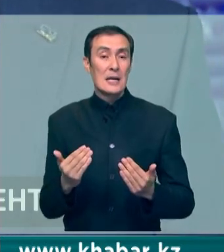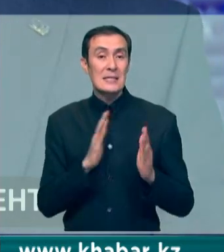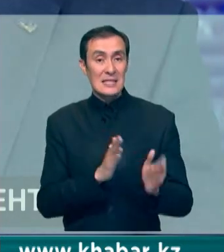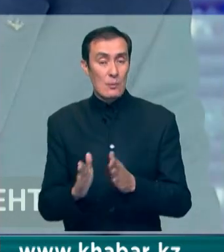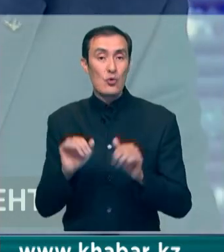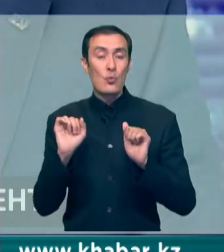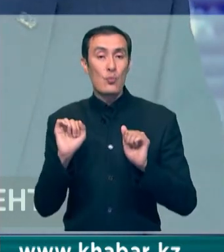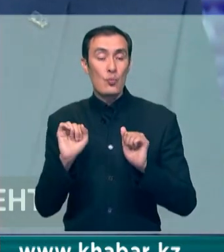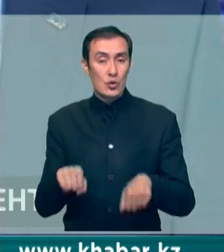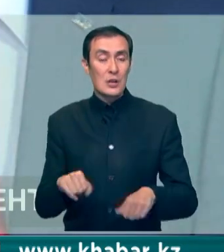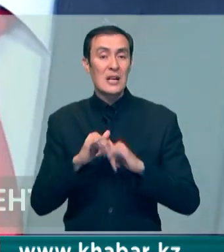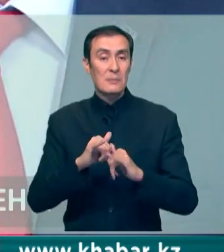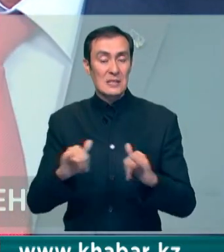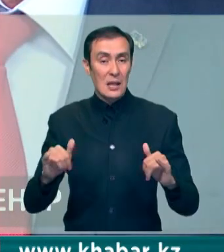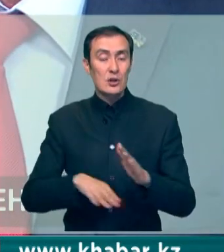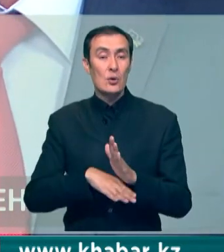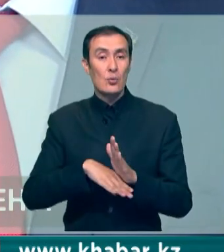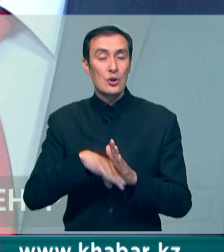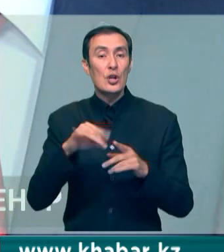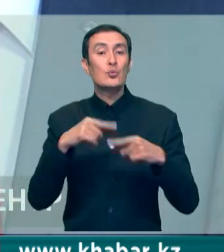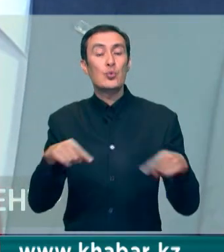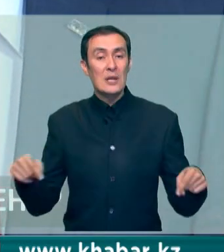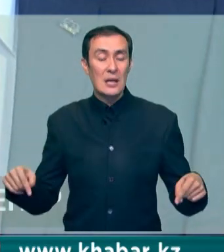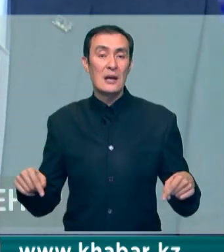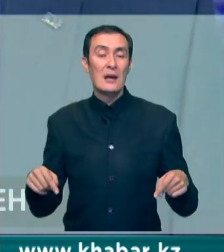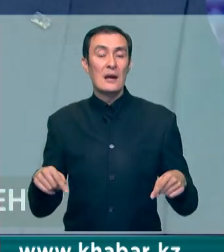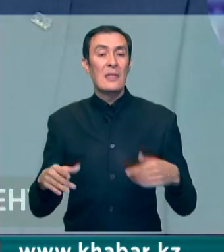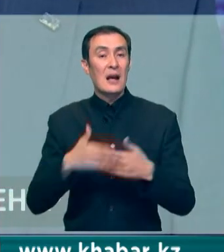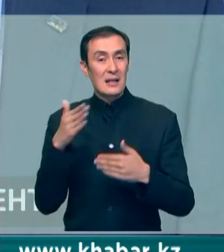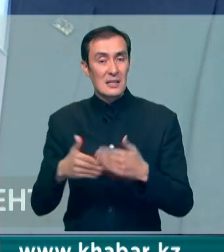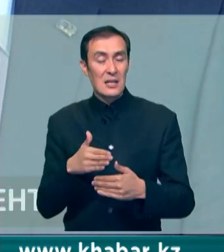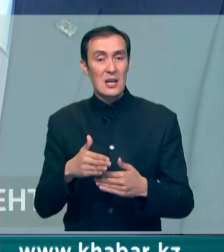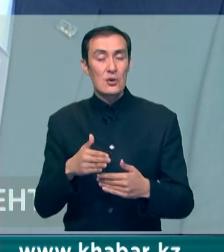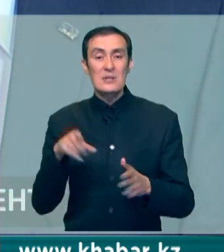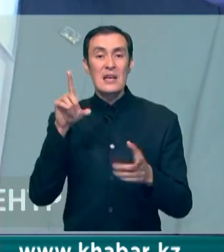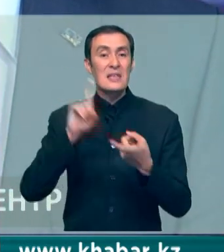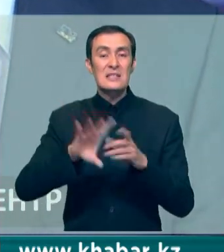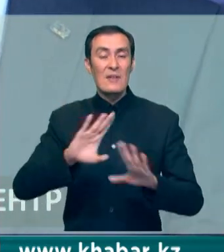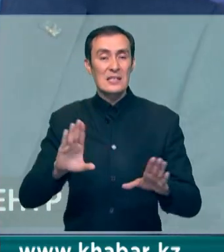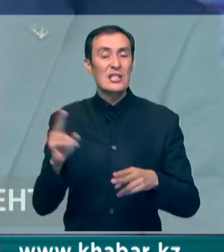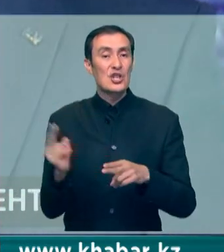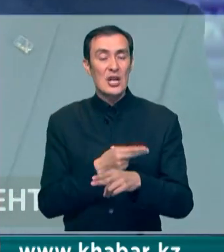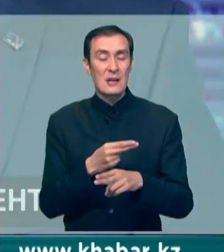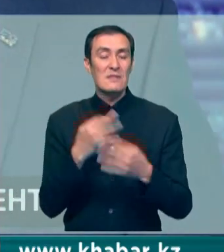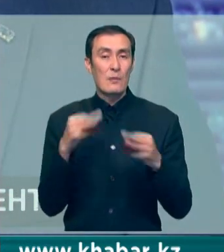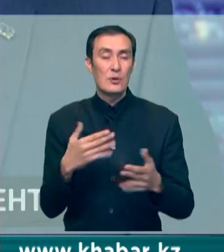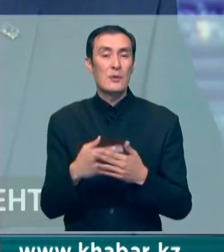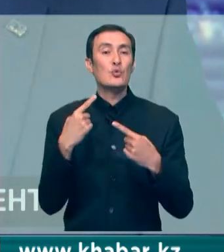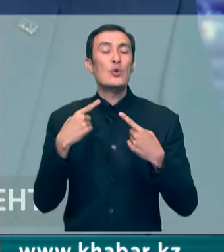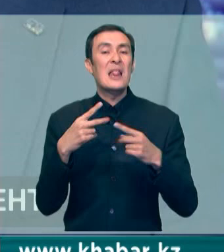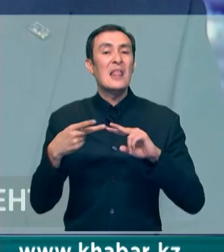может быть распространяться и на другие виды наказания связаны с лишение свободы я имею альтернативные